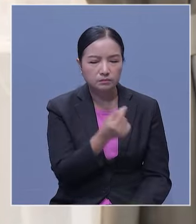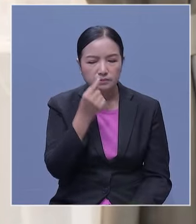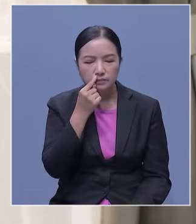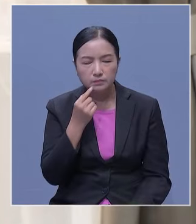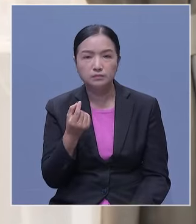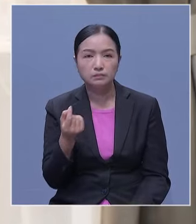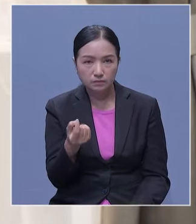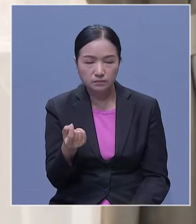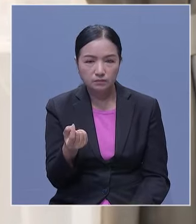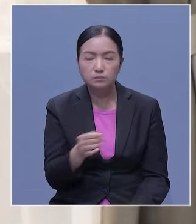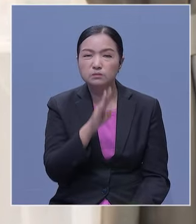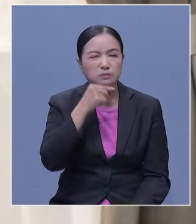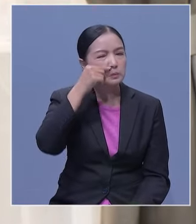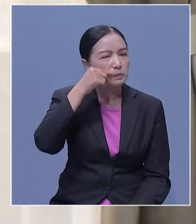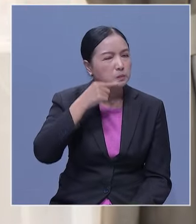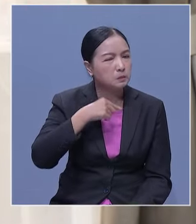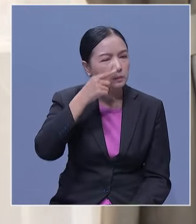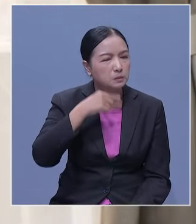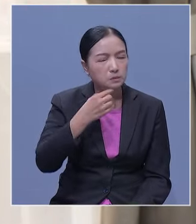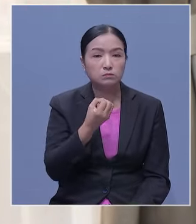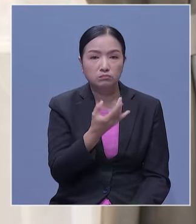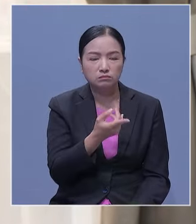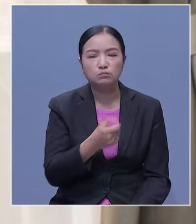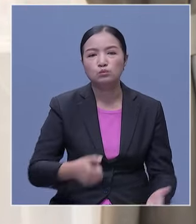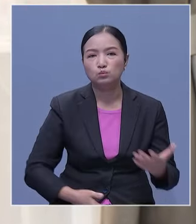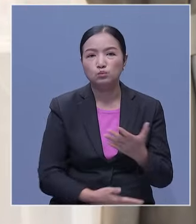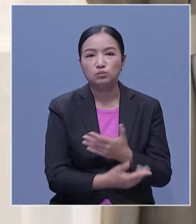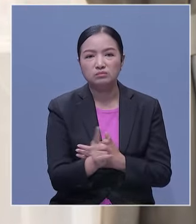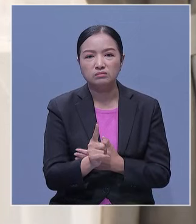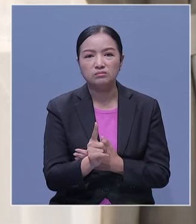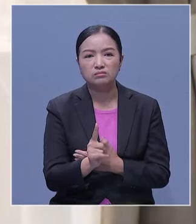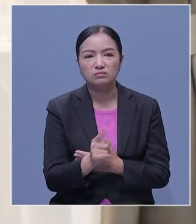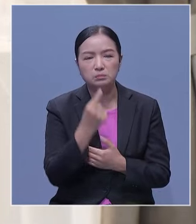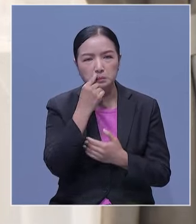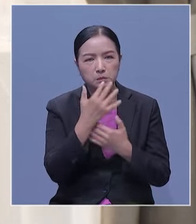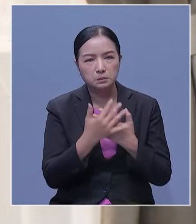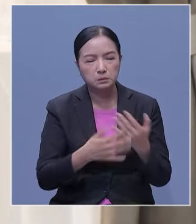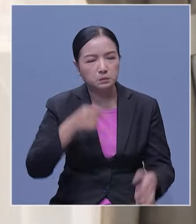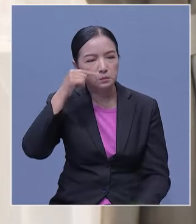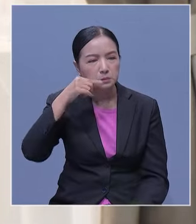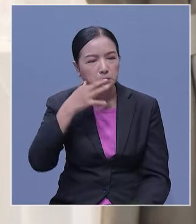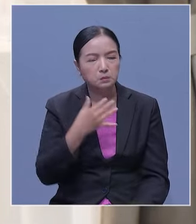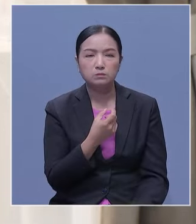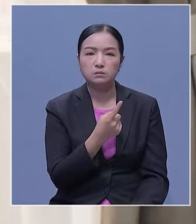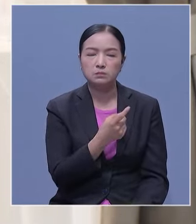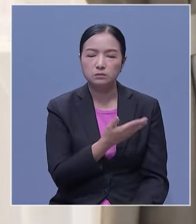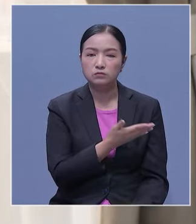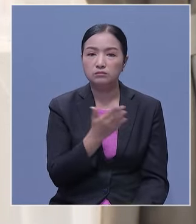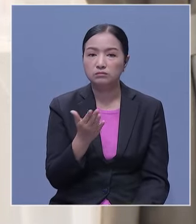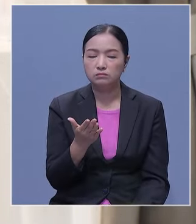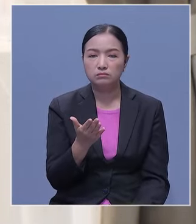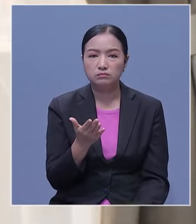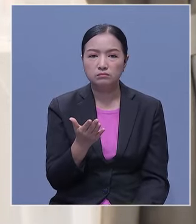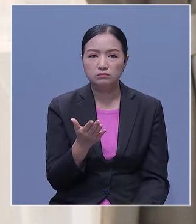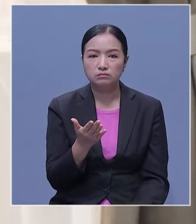คือถ้าเกิดว่าเลือดกำเดาไหลมากๆเนี่ยค่ะอันนี้โอกาสคนไข้จะมีการสูญเสียเลือดมากค่ะหรือว่าในกรณีที่เข